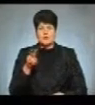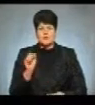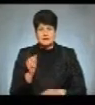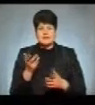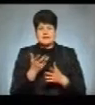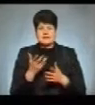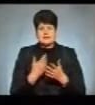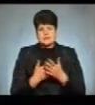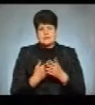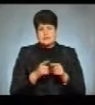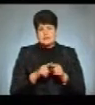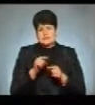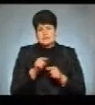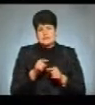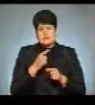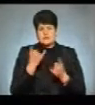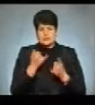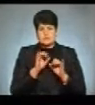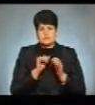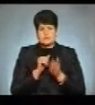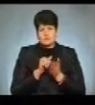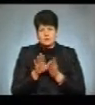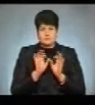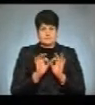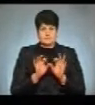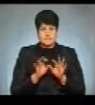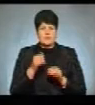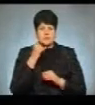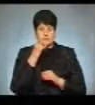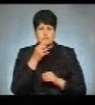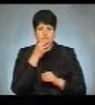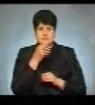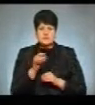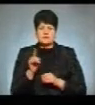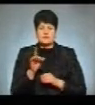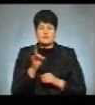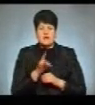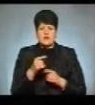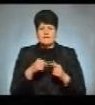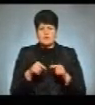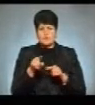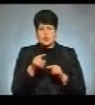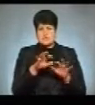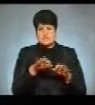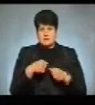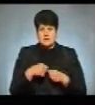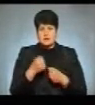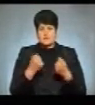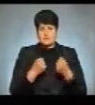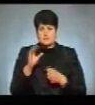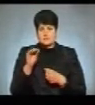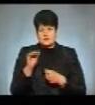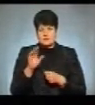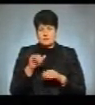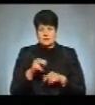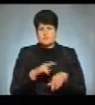поліції спричинив ДТП, сьогодні від коментарів відмовився. Телефоном він розповів, що в райвідділку в нього забрали водійське посвідчення, після цього він